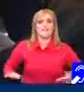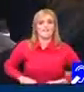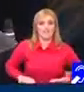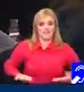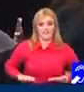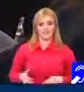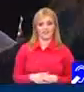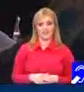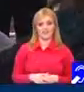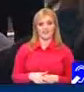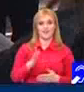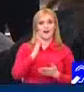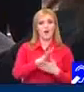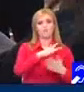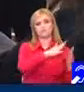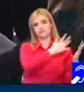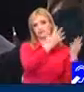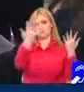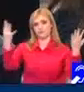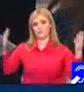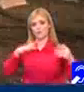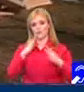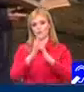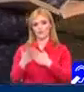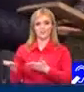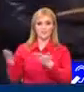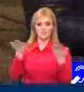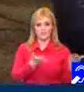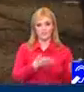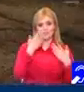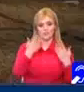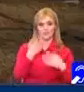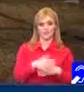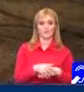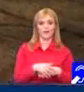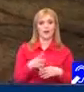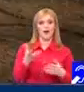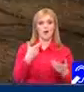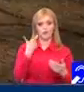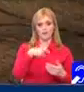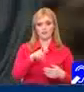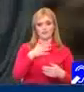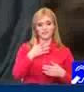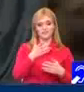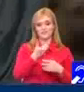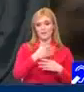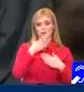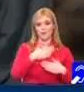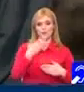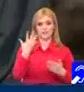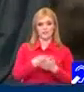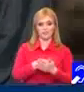ele dețin colecții considerabile de carte. Mai mulți bibliotecari și-au luat cărțile preferate în mâini și au